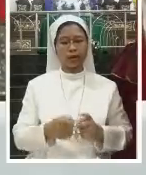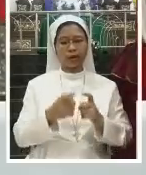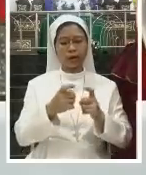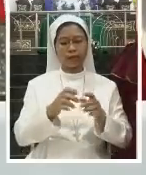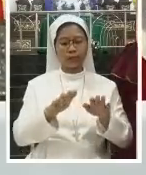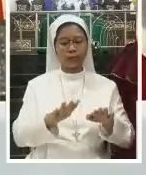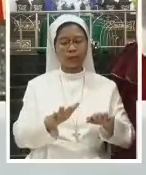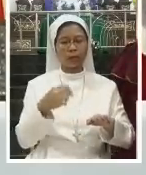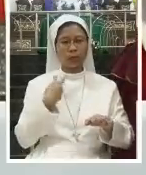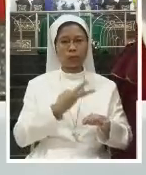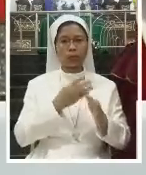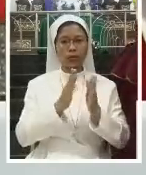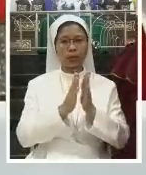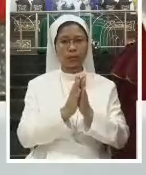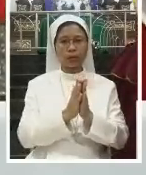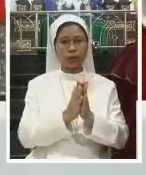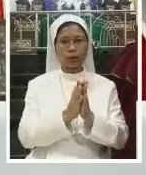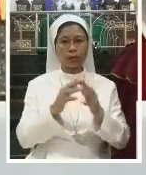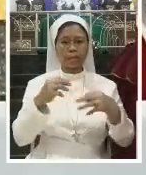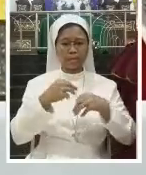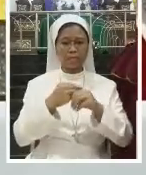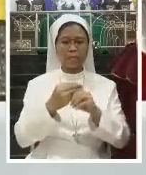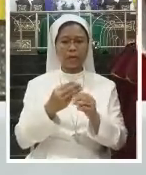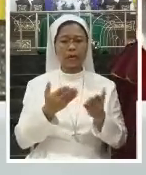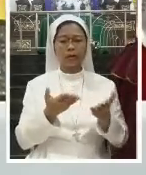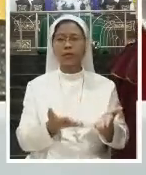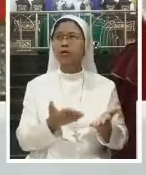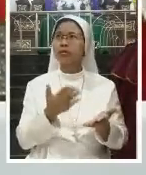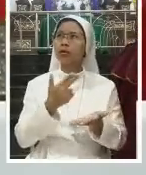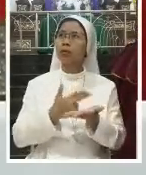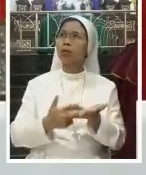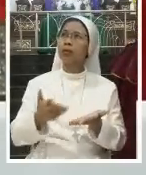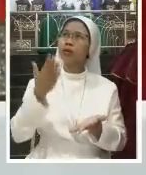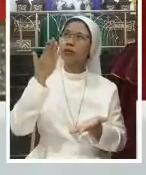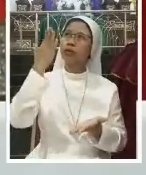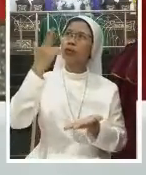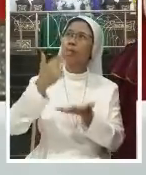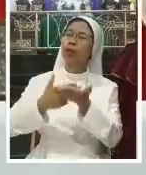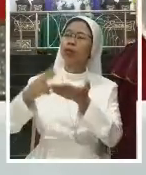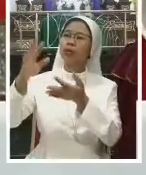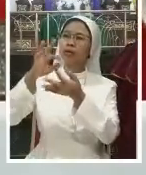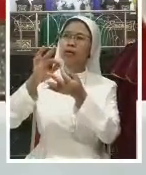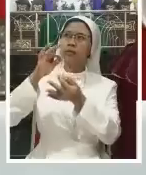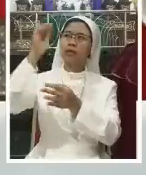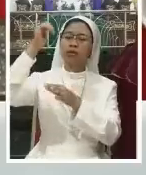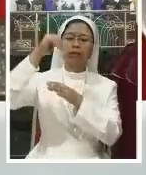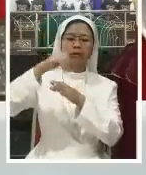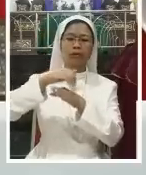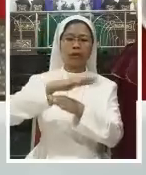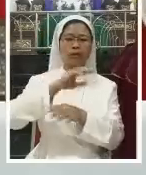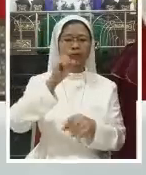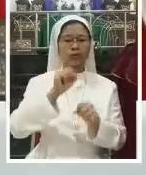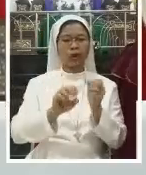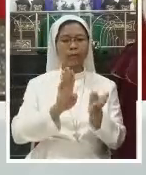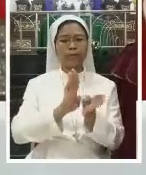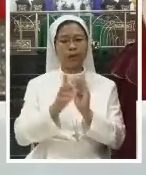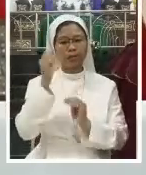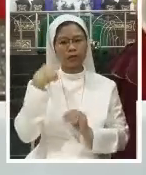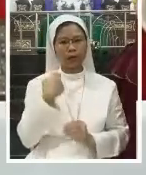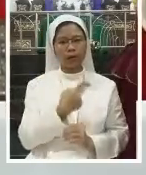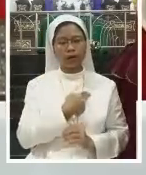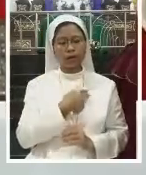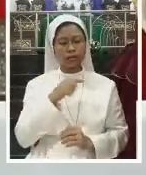atang namimibig kami, pabanalakan ambon kang simong espiritu, tanganing para sa